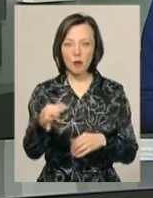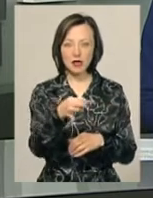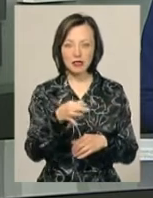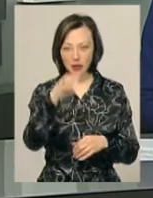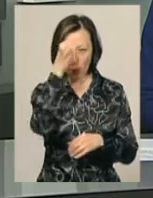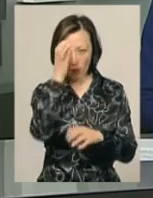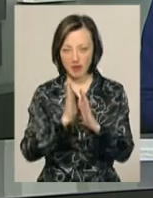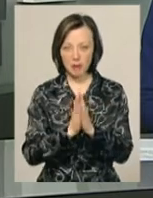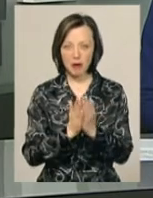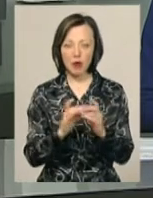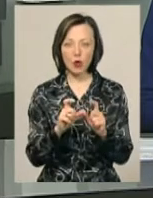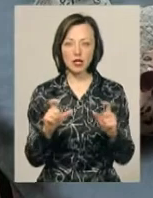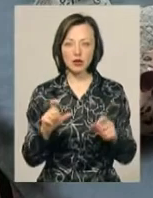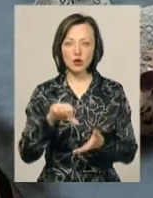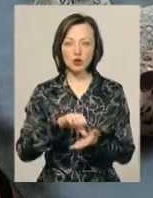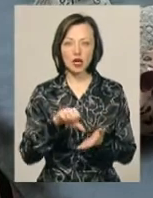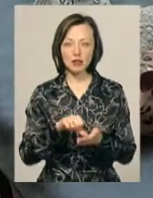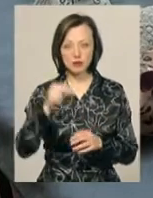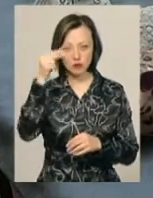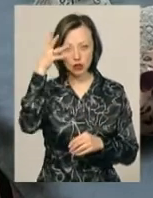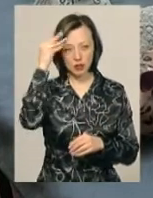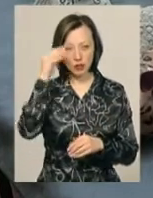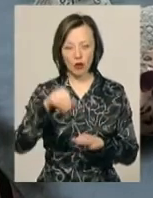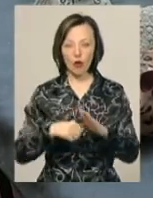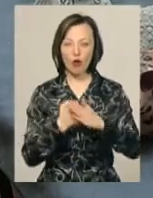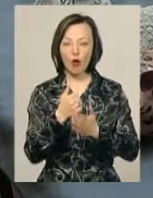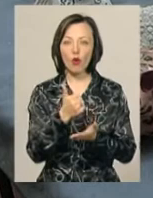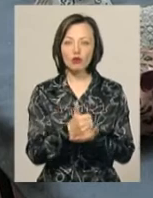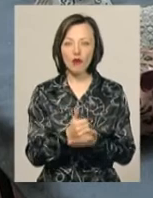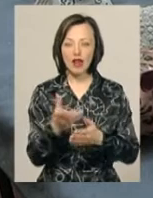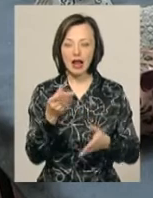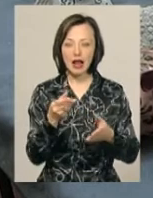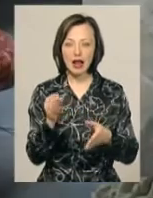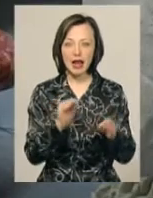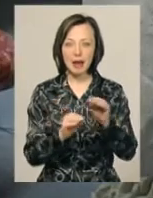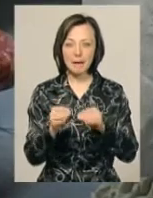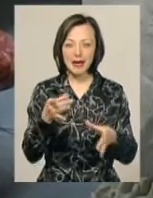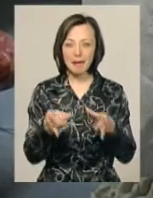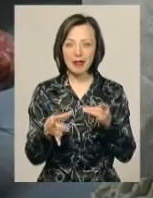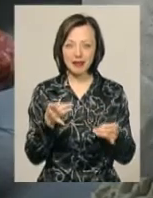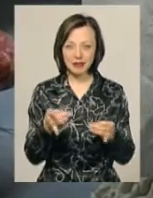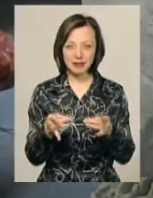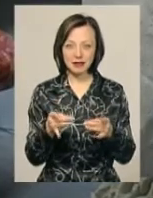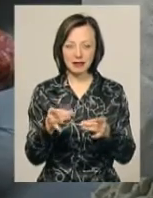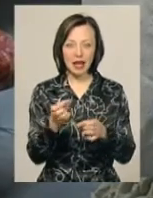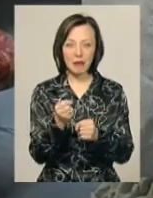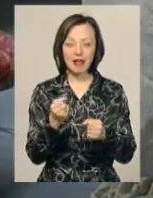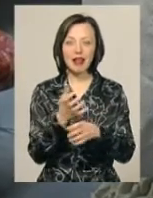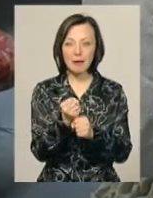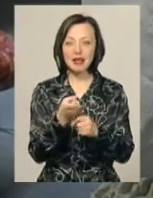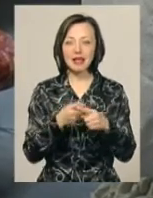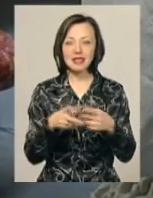універсальній науковій бібліотеці. Учасники вчитимуться основ ліплення з глини, повідомила викладачка Хмельницької дитячої школи образотворчого